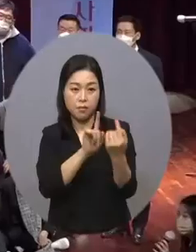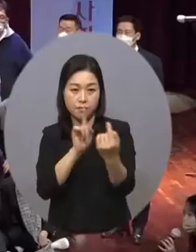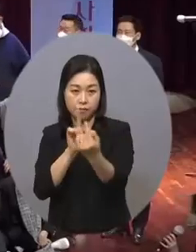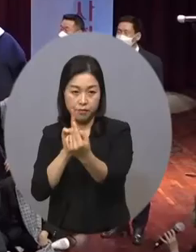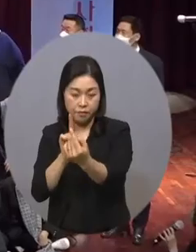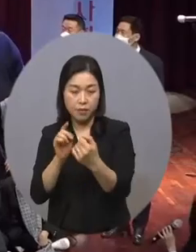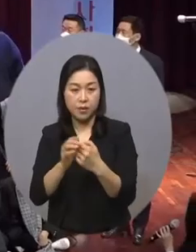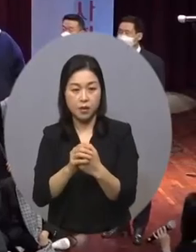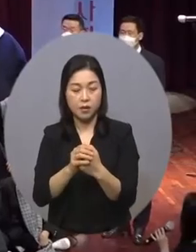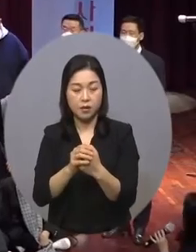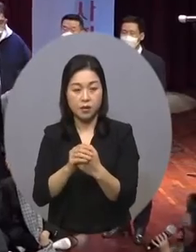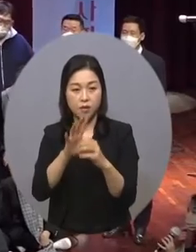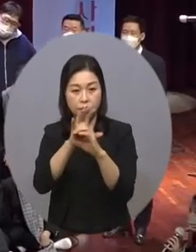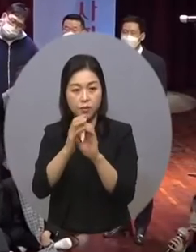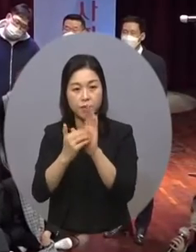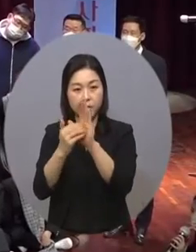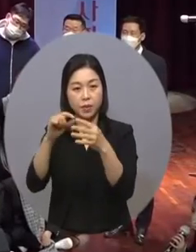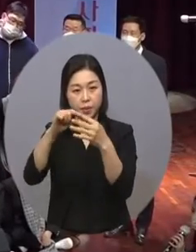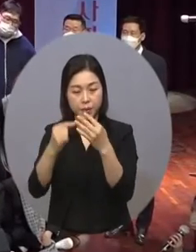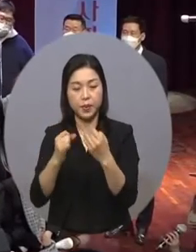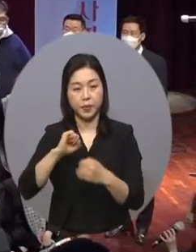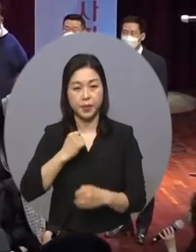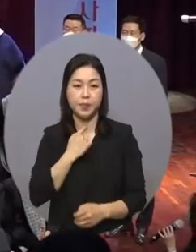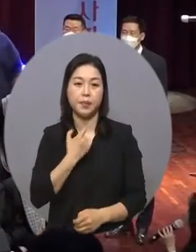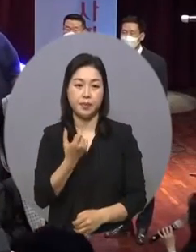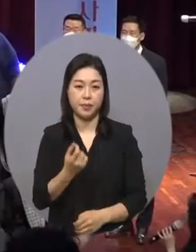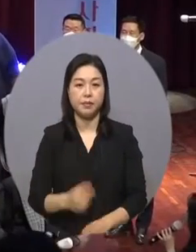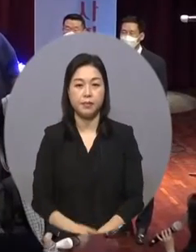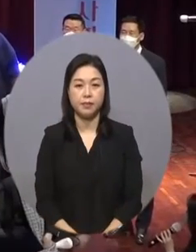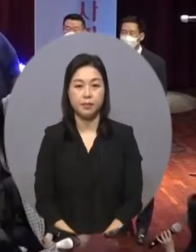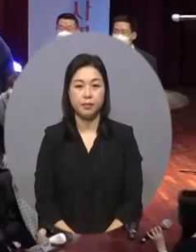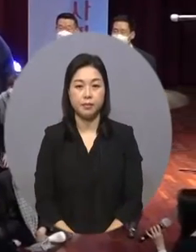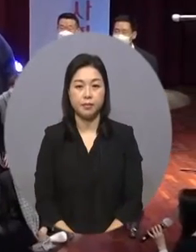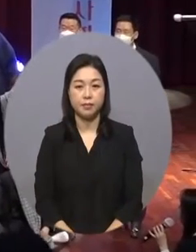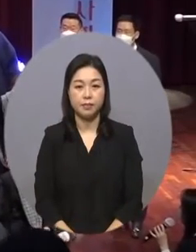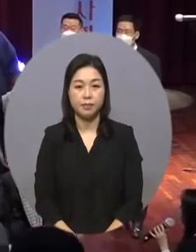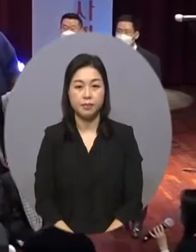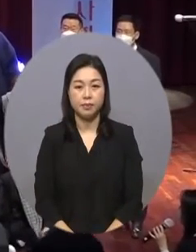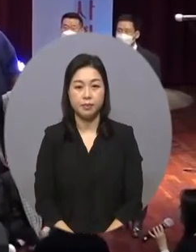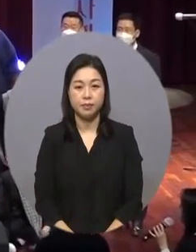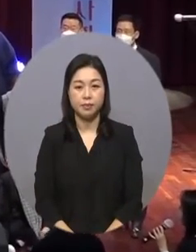방역지침을 준수하며 진행되었습니다. 복지TV 뉴스 노혜림입니다.